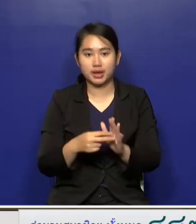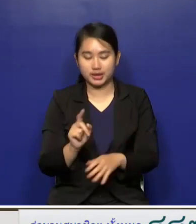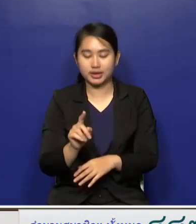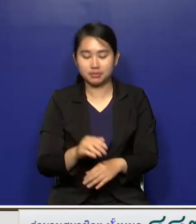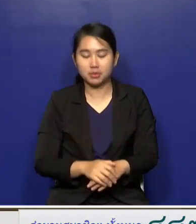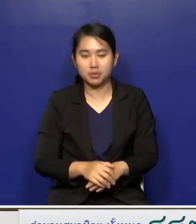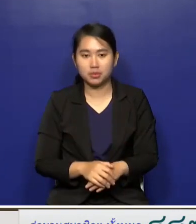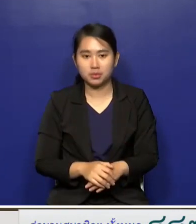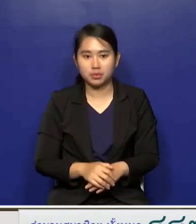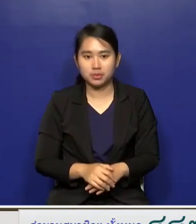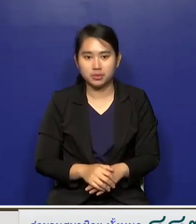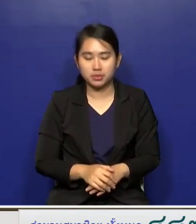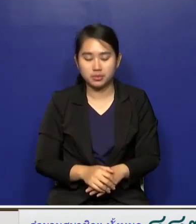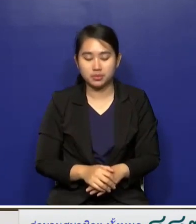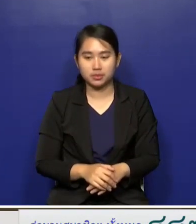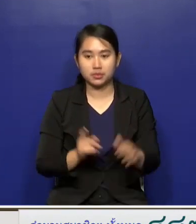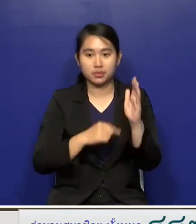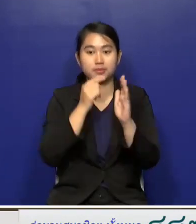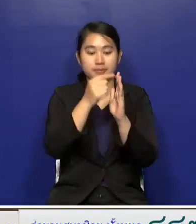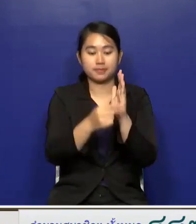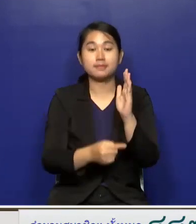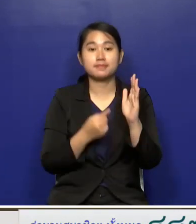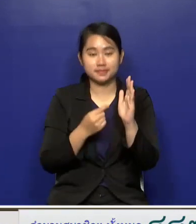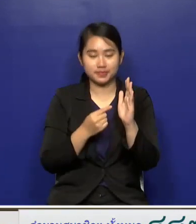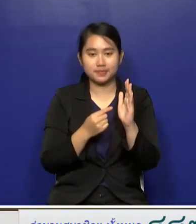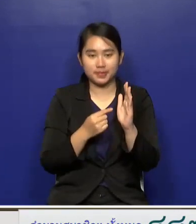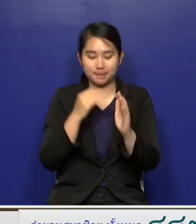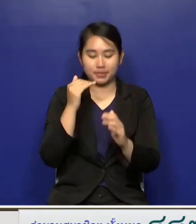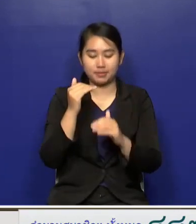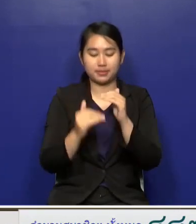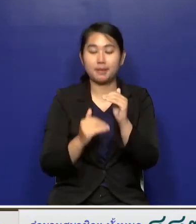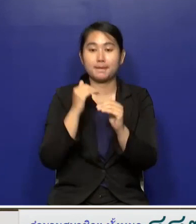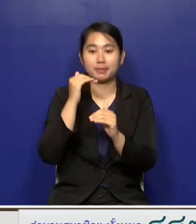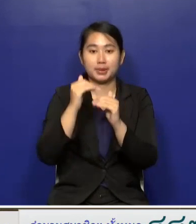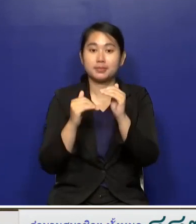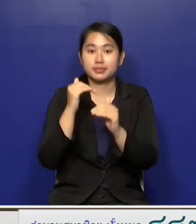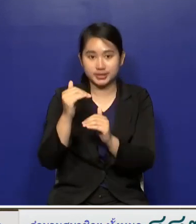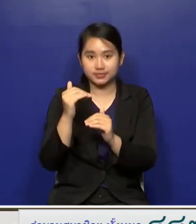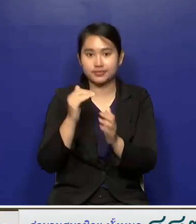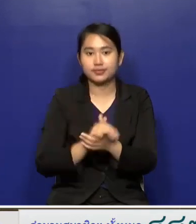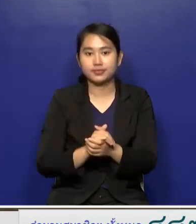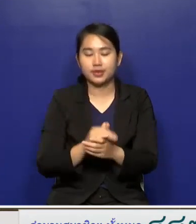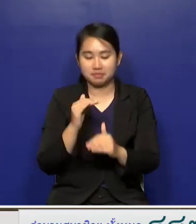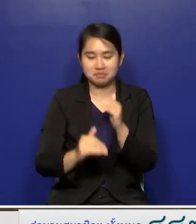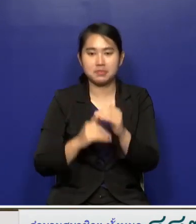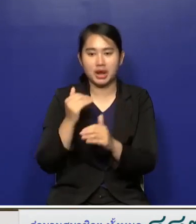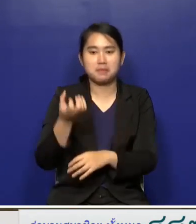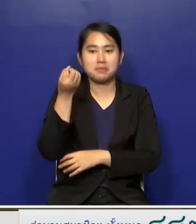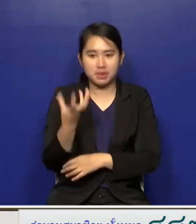ถิ่นที่ท้องถิ่นบางท้องถิ่นเติบโตมากจนเกินไป